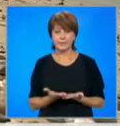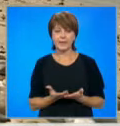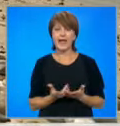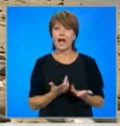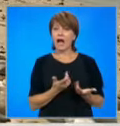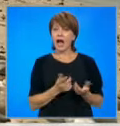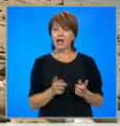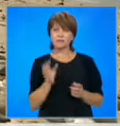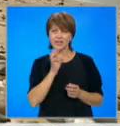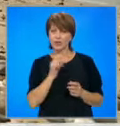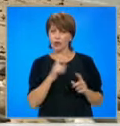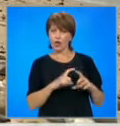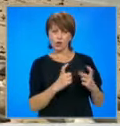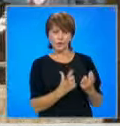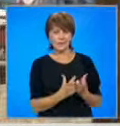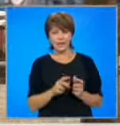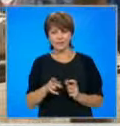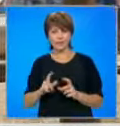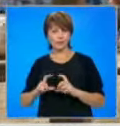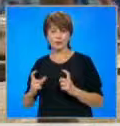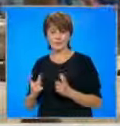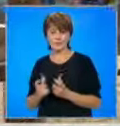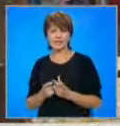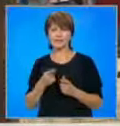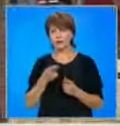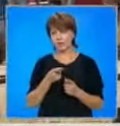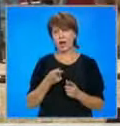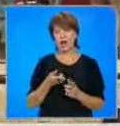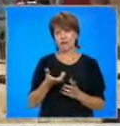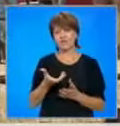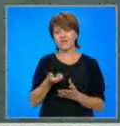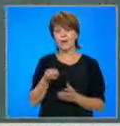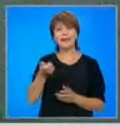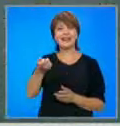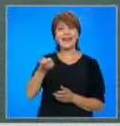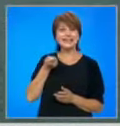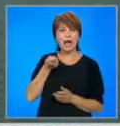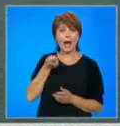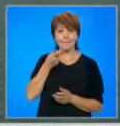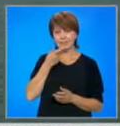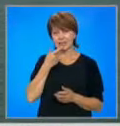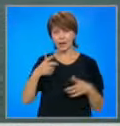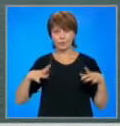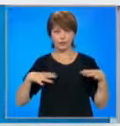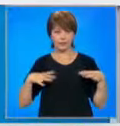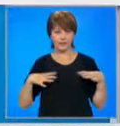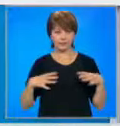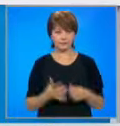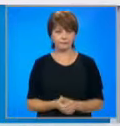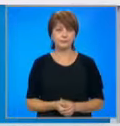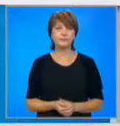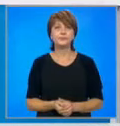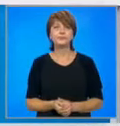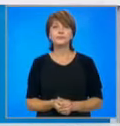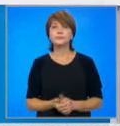семейството на Ваня и Димитър, нито това на Александрина и Захари ще прибегнат до теглянето на кредит, за да финансират почивката си.